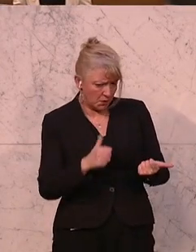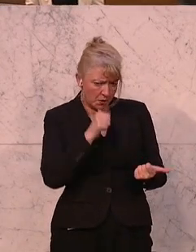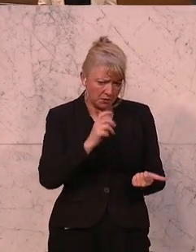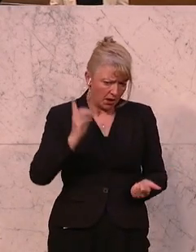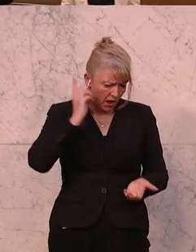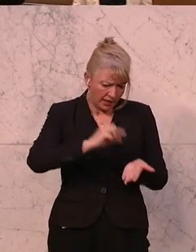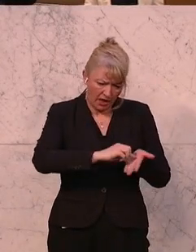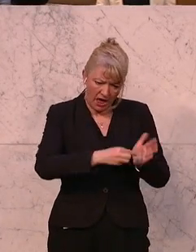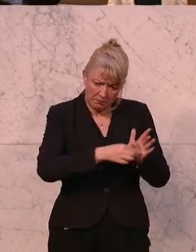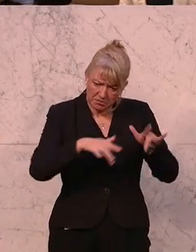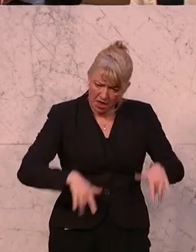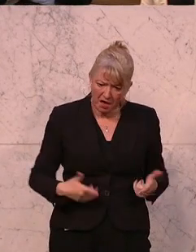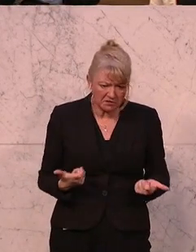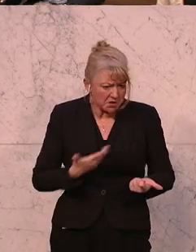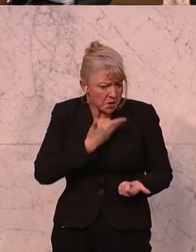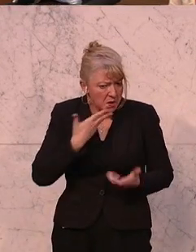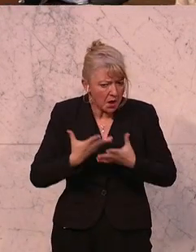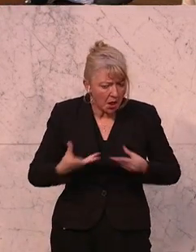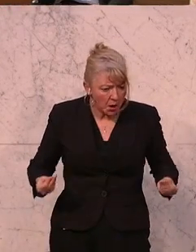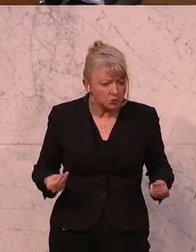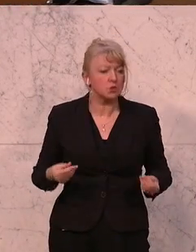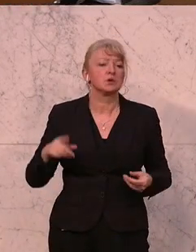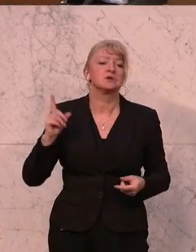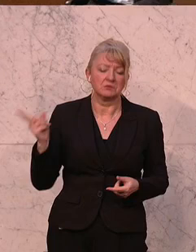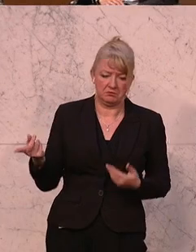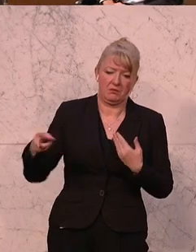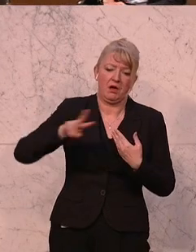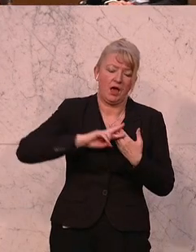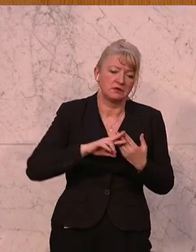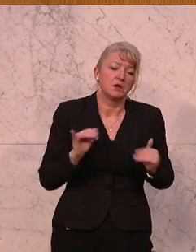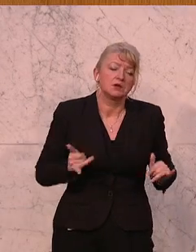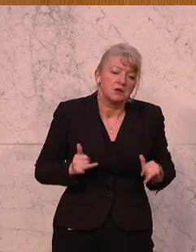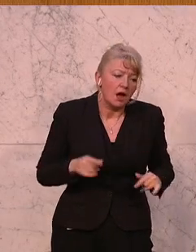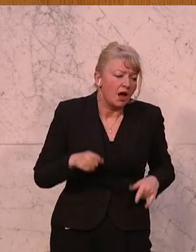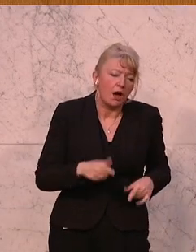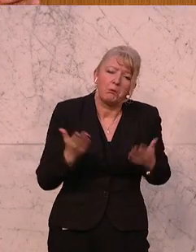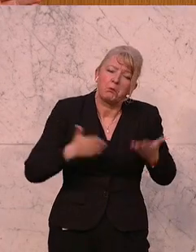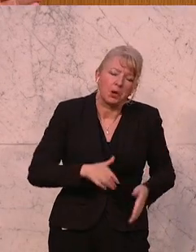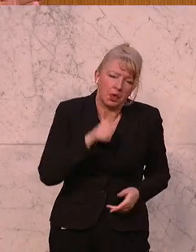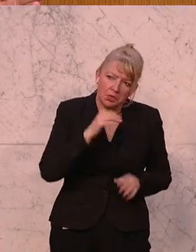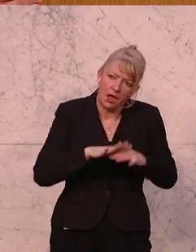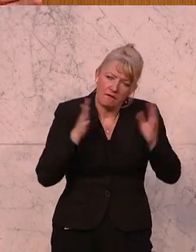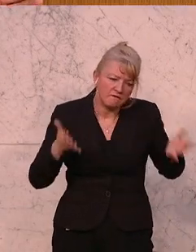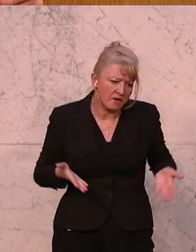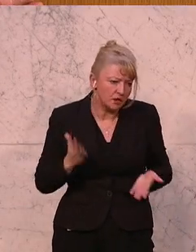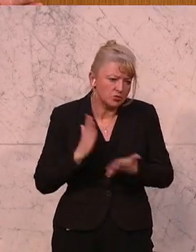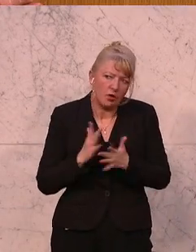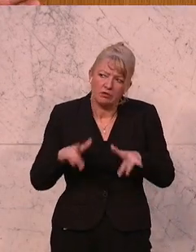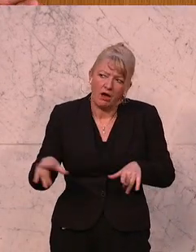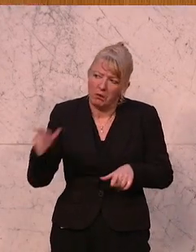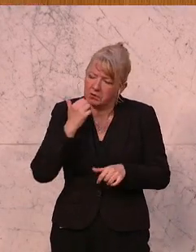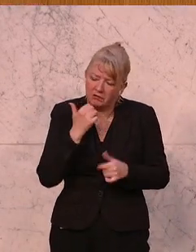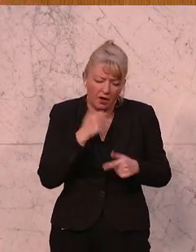und wir sozusagen keine Lösung in Österreich haben. Dann ist er draufgekommen und sagt, nein, diese Handy-App wird nicht viel bringen, das gibt es eh schon privat, jetzt brauchen wir keine Handy-App